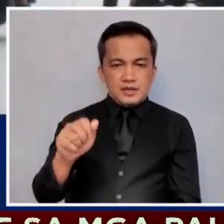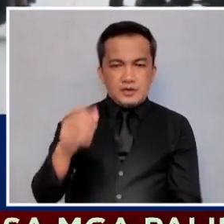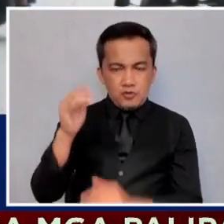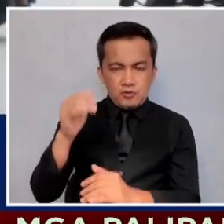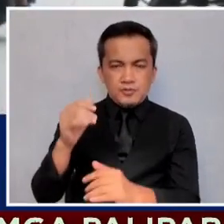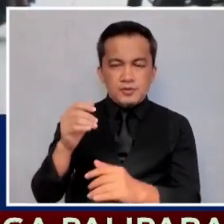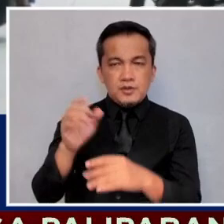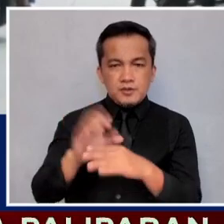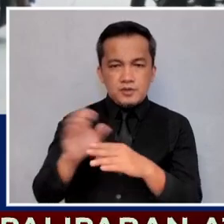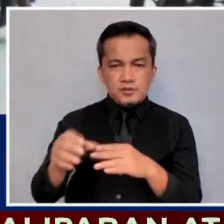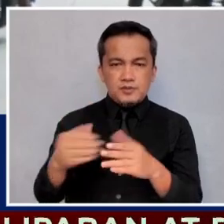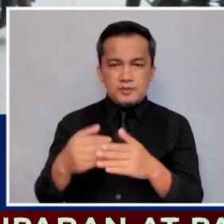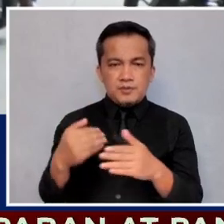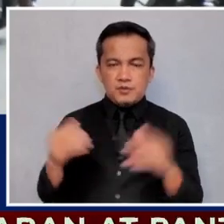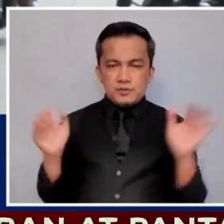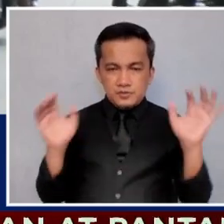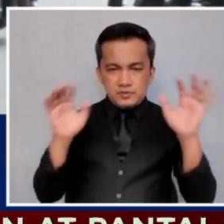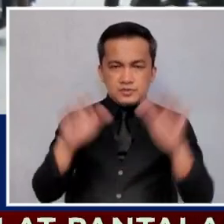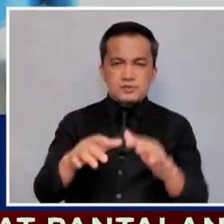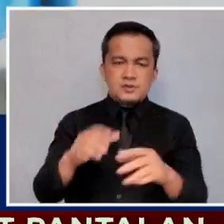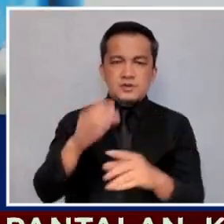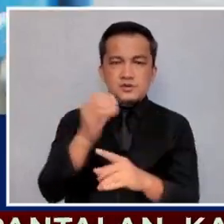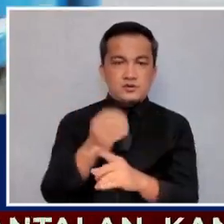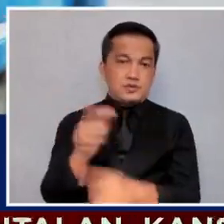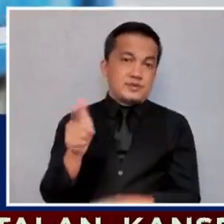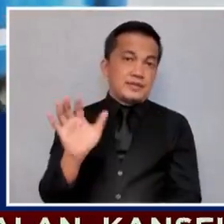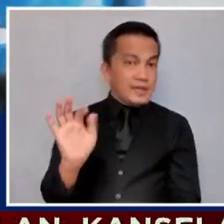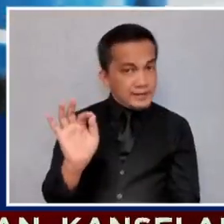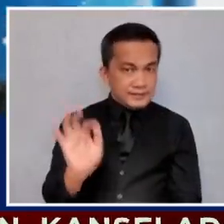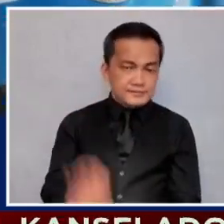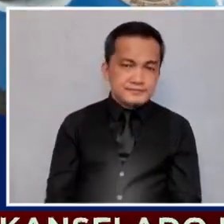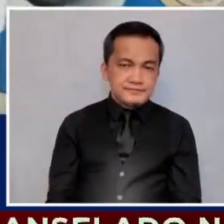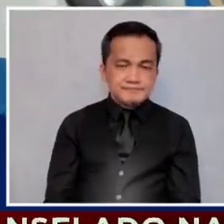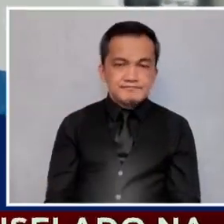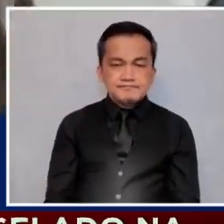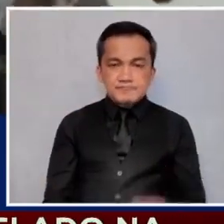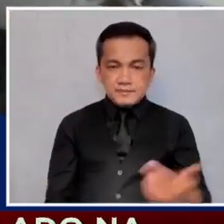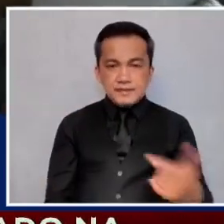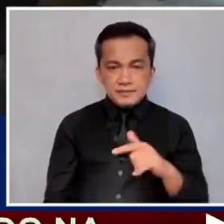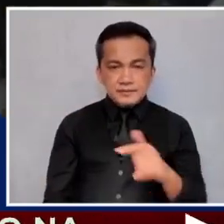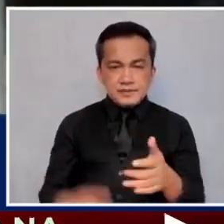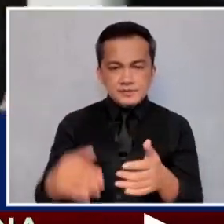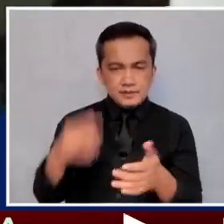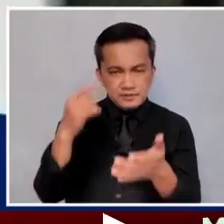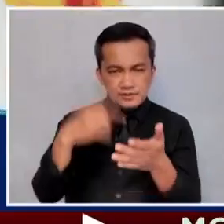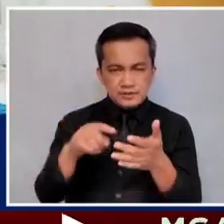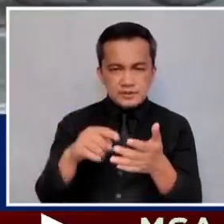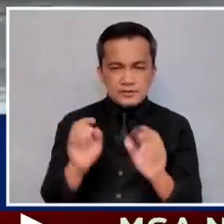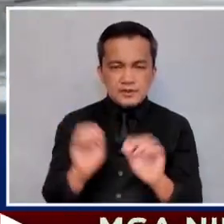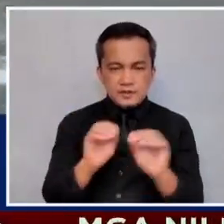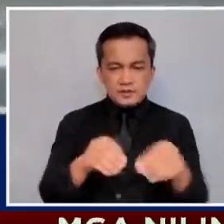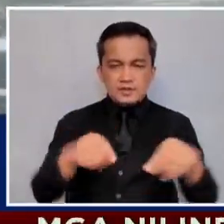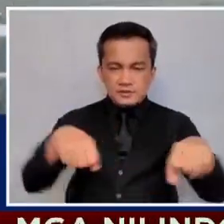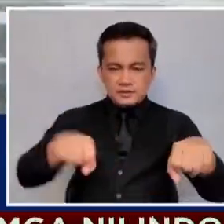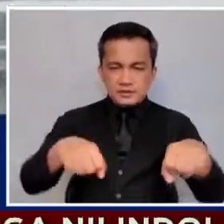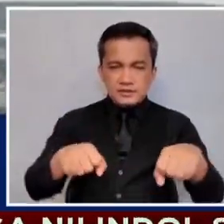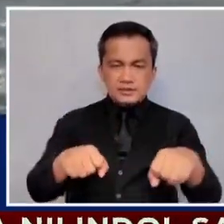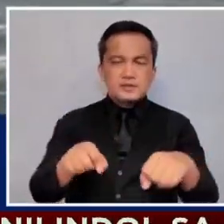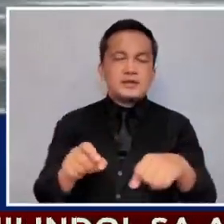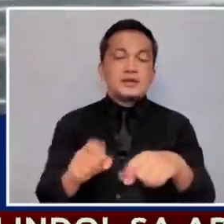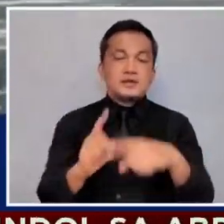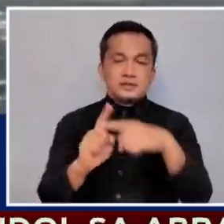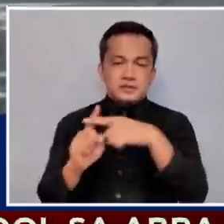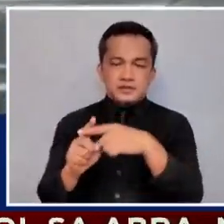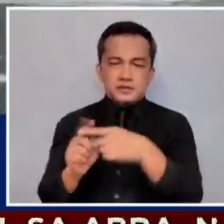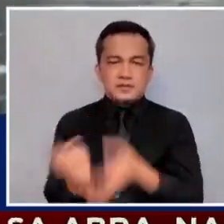ho dagsain tayo sa October 29. Pinag-aaralan na rin ang paglalagay ng trike sa loob ng sementeryo para ibiyahe ang mga